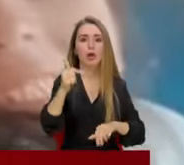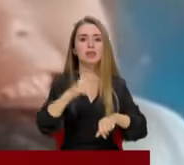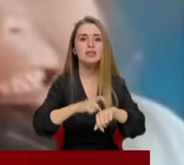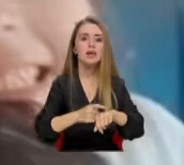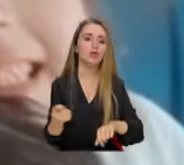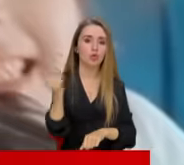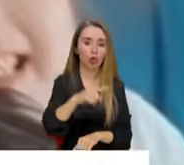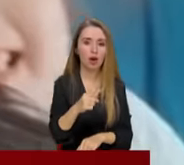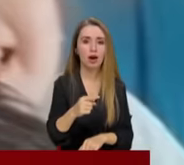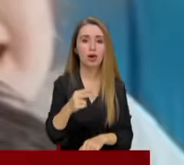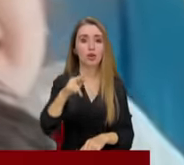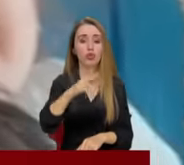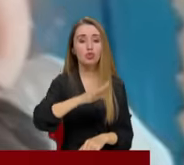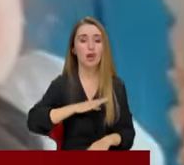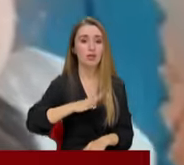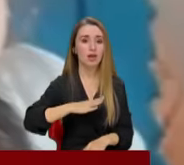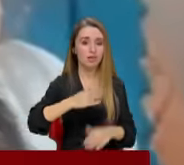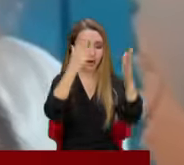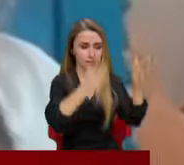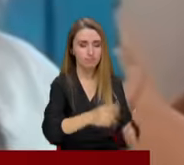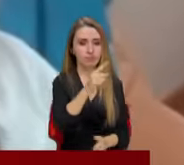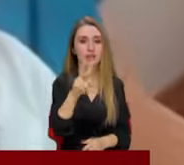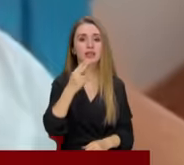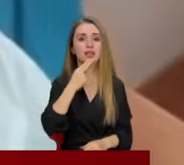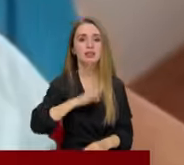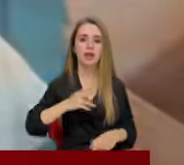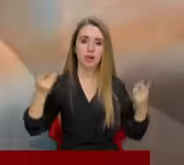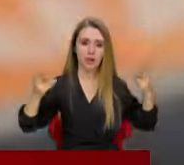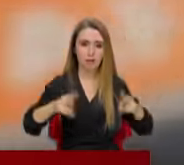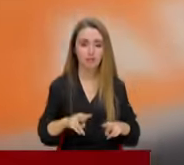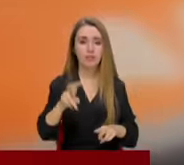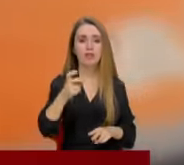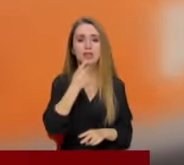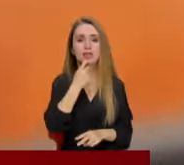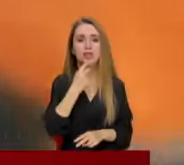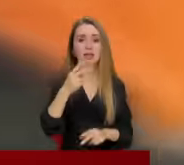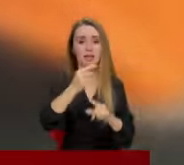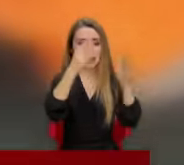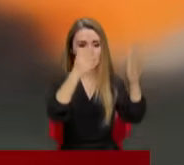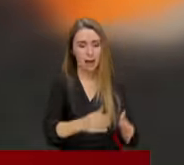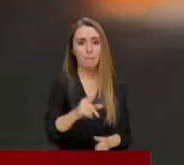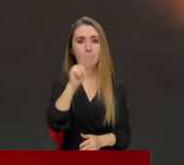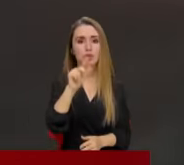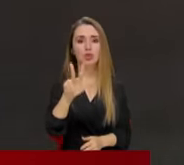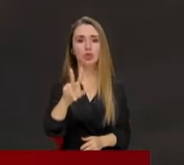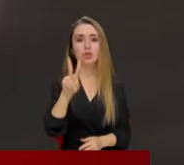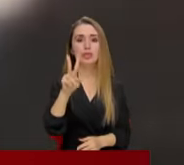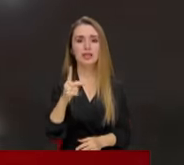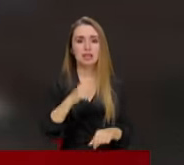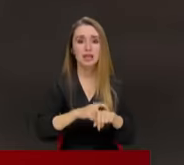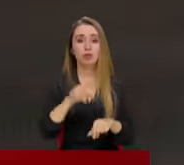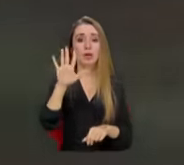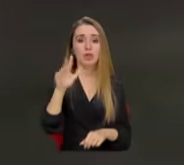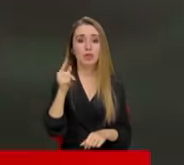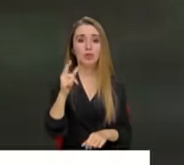saat sonra. 3 çocuk annesiydi Halime Nuray Bağrı Açık. 2 kızını kaybetti. 8 yaşındaki İrem ise 132 saat yani